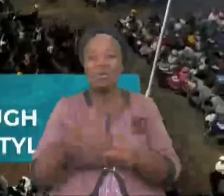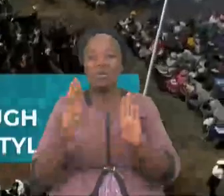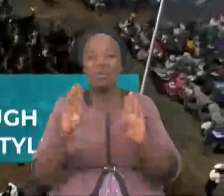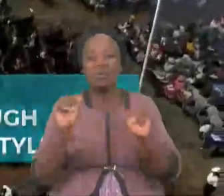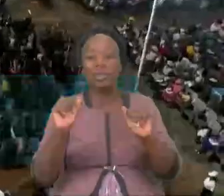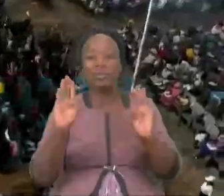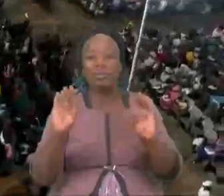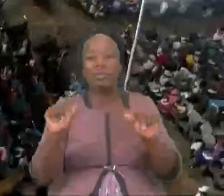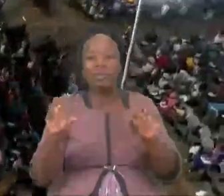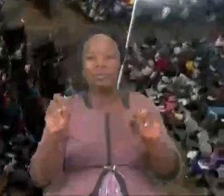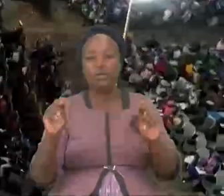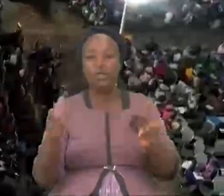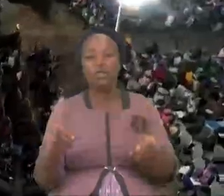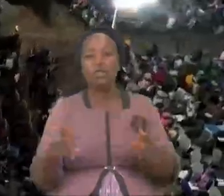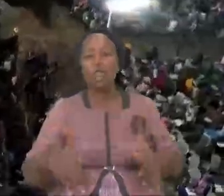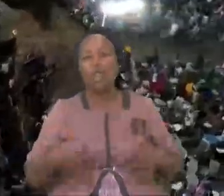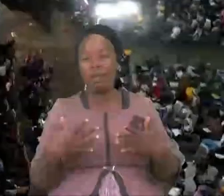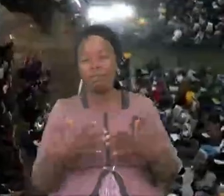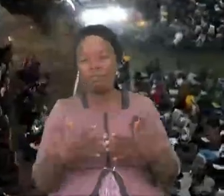histoire. Les enfants d'Israël